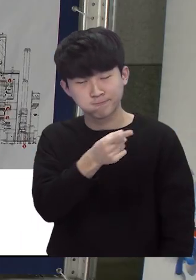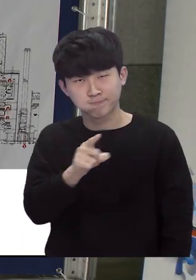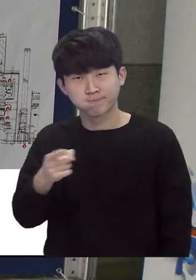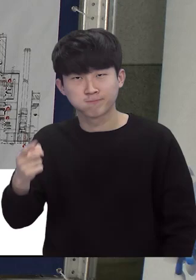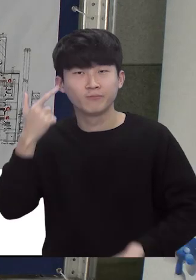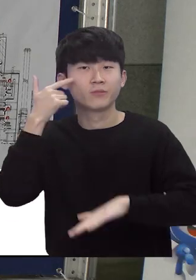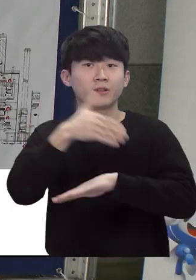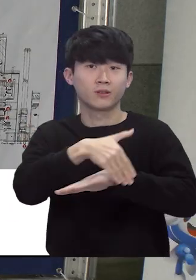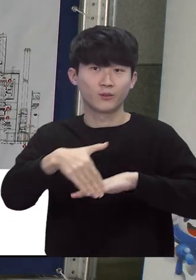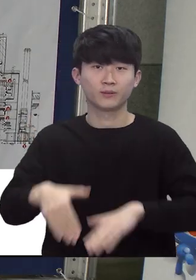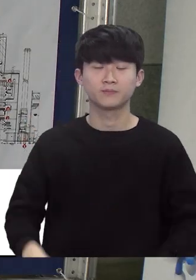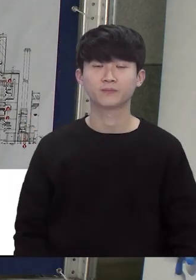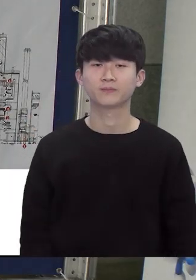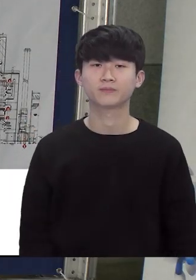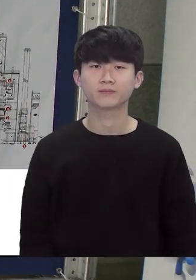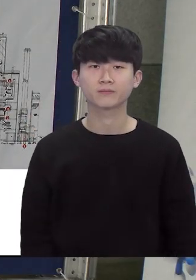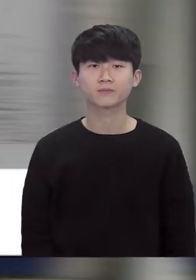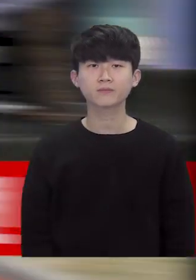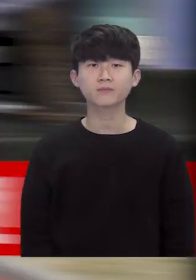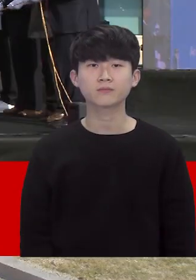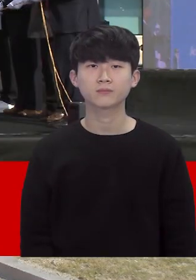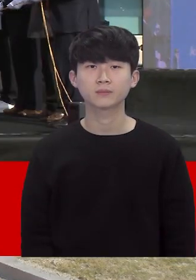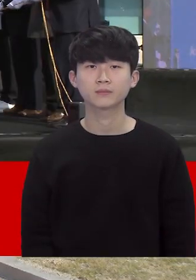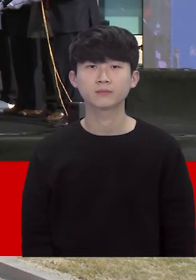2036년까지 단계적으로 폐지할 예정입니다.